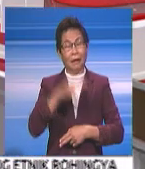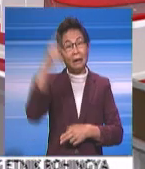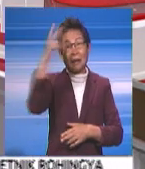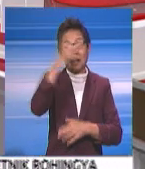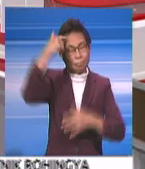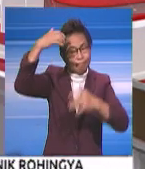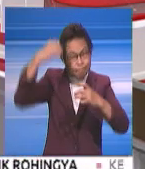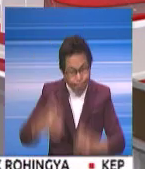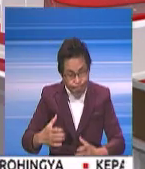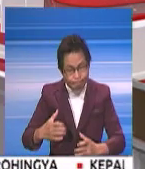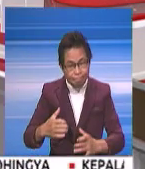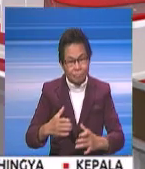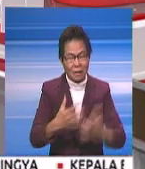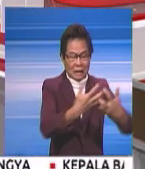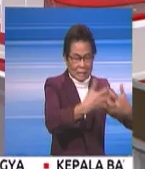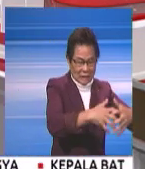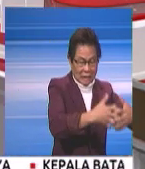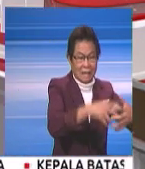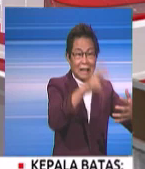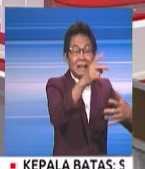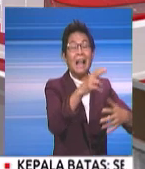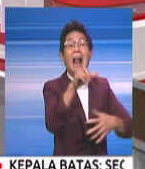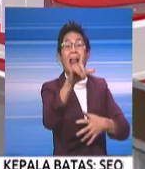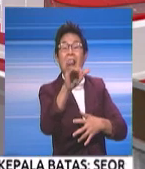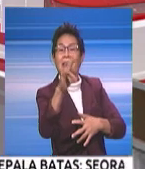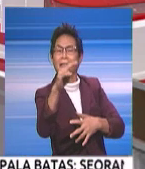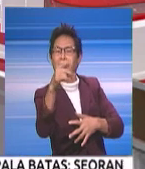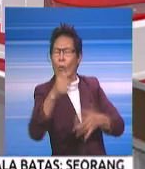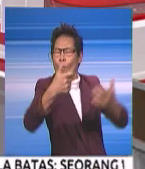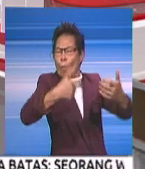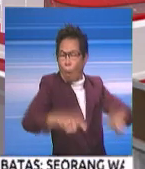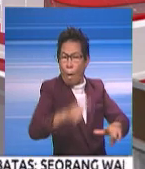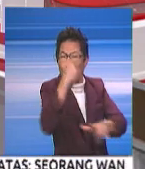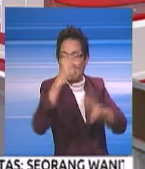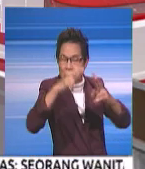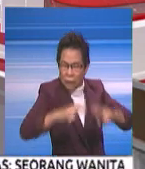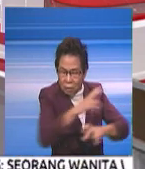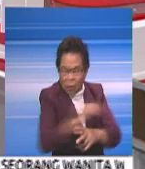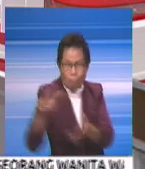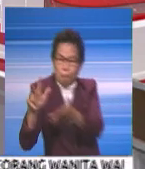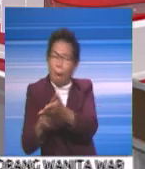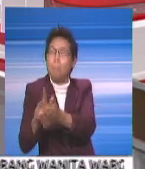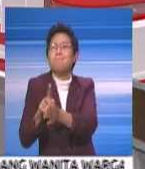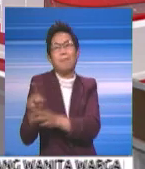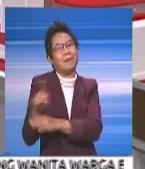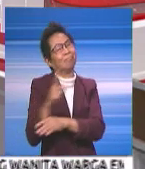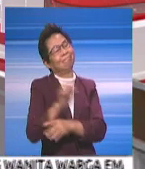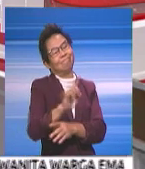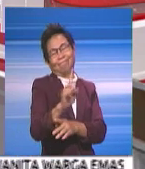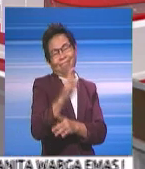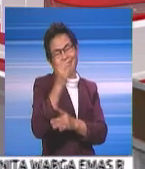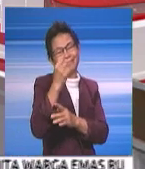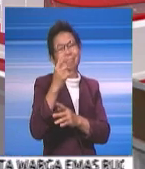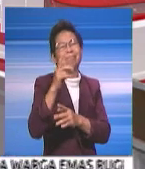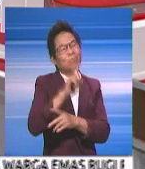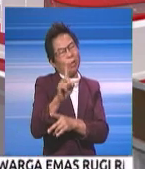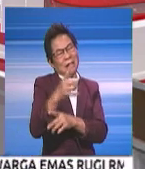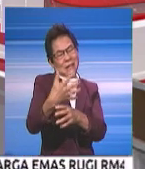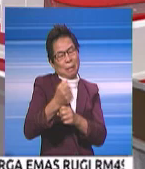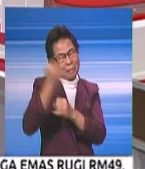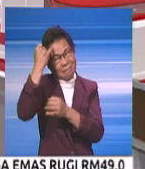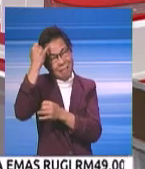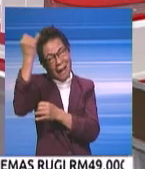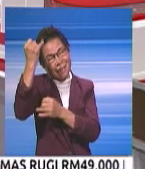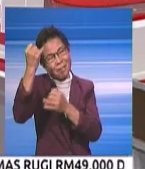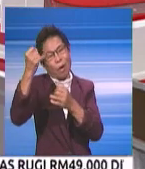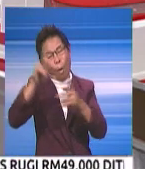membenarkan operasi kilang nadir bumi Lynas dibuat berdasarkan kajian dan pengesahan pakar, bukannya pandangan populis semata-mata.